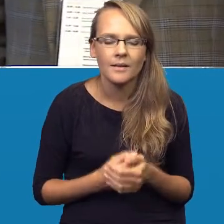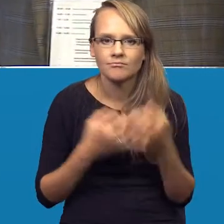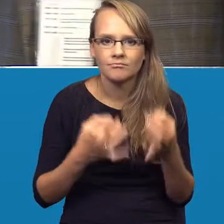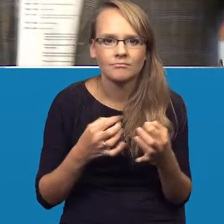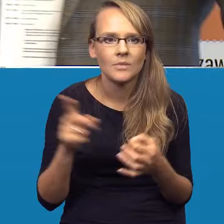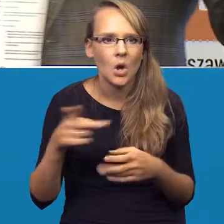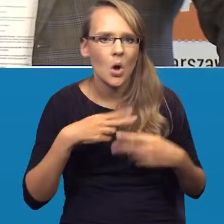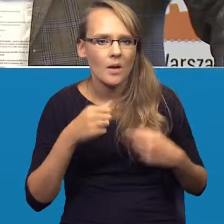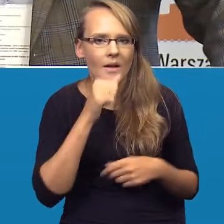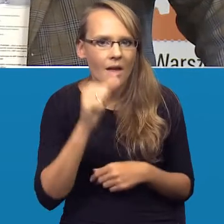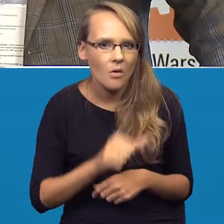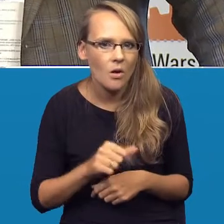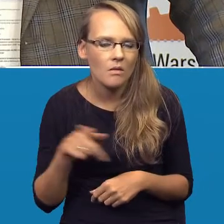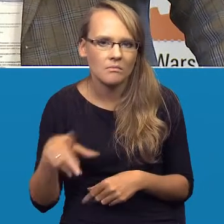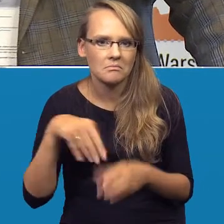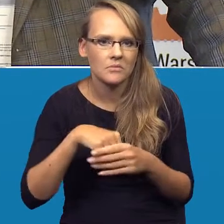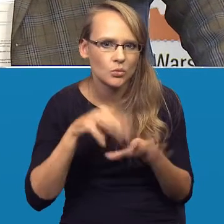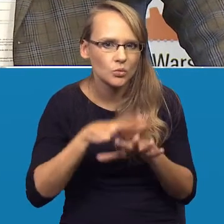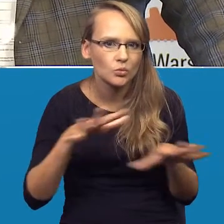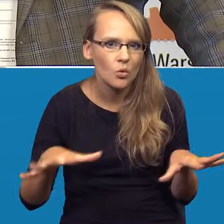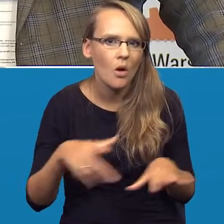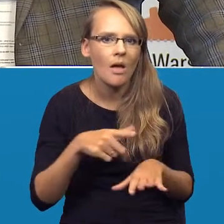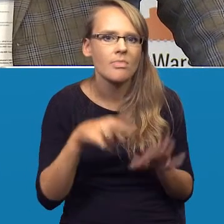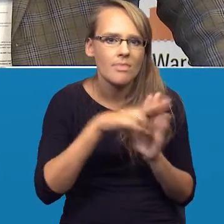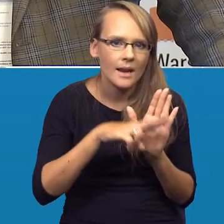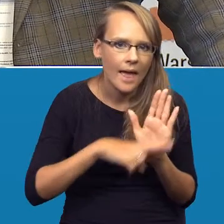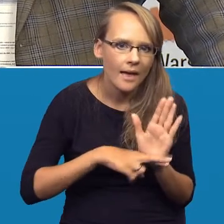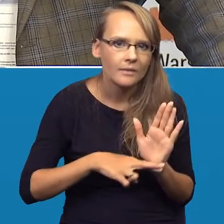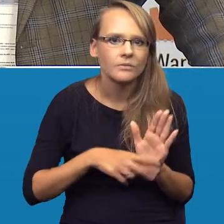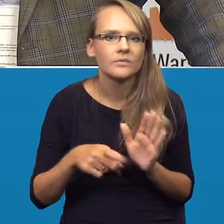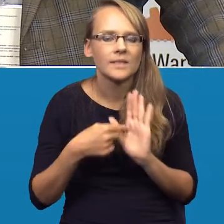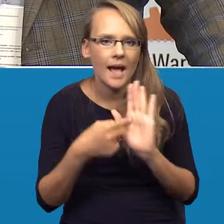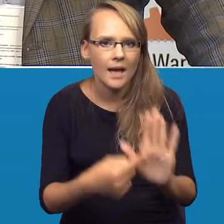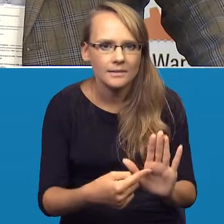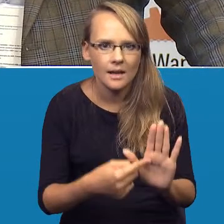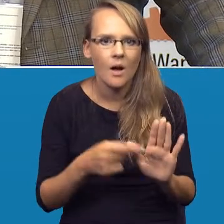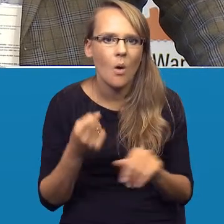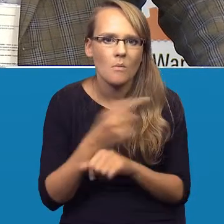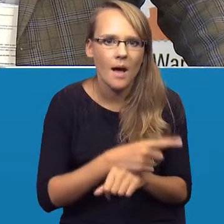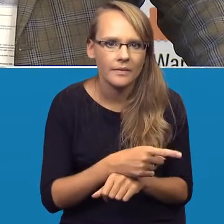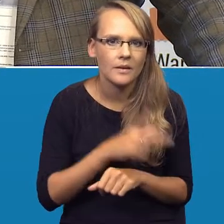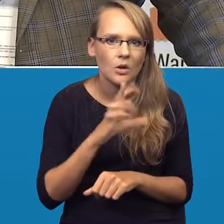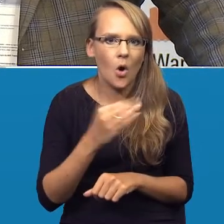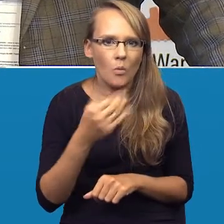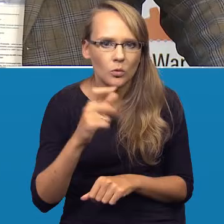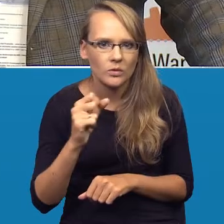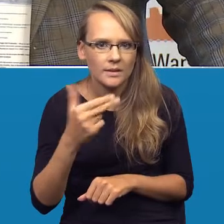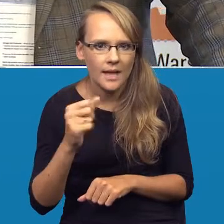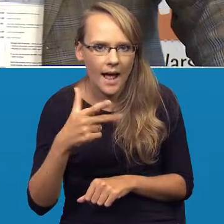Komisję Europejską, jest bardzo dużo dyrektyw i wskazań, jeżeli chodzi o odpady komunalne. Natomiast takich wytycznych dla odpadów